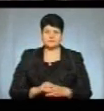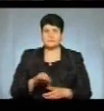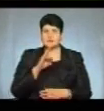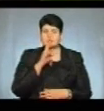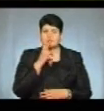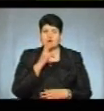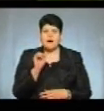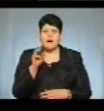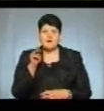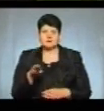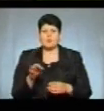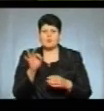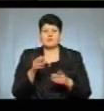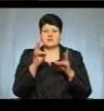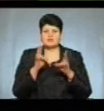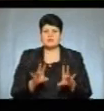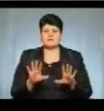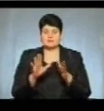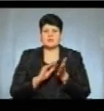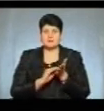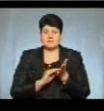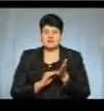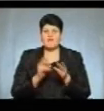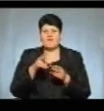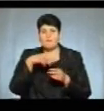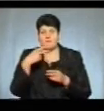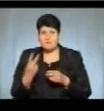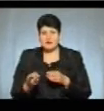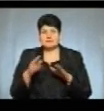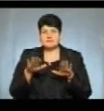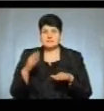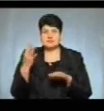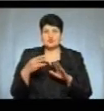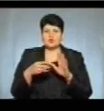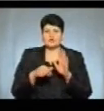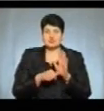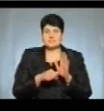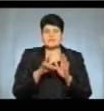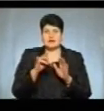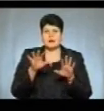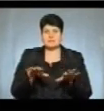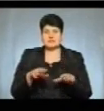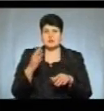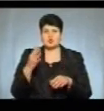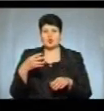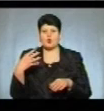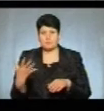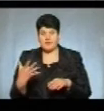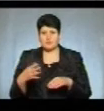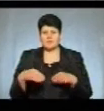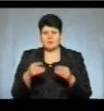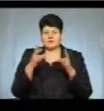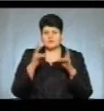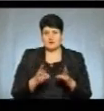показує акт про нещасний випадок, у якому сказано: впала пасажирка з місця 46 на пасажирку з місця 45 та завдала їй